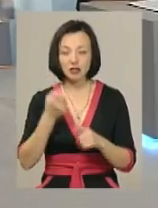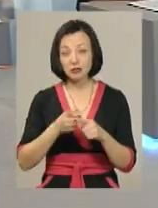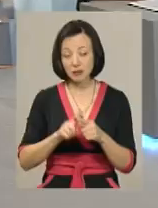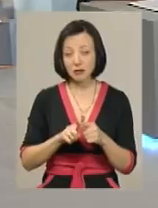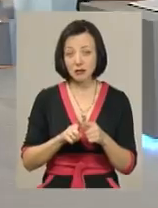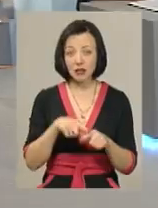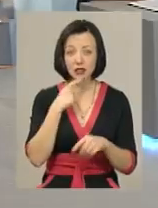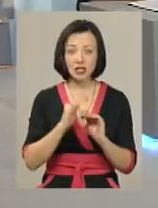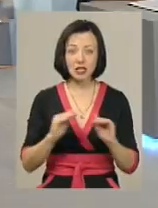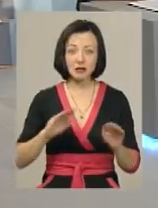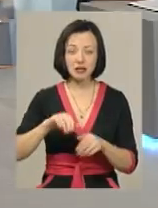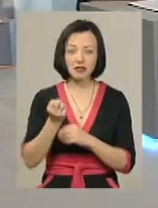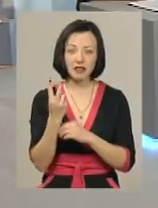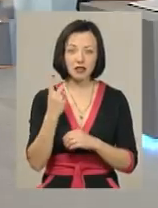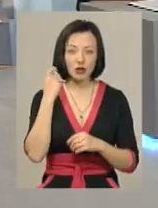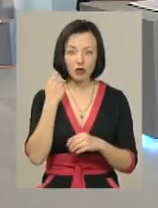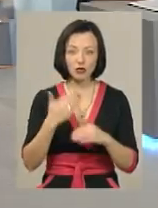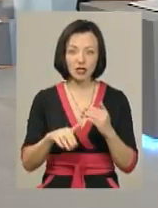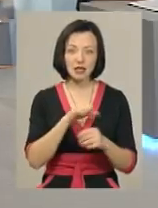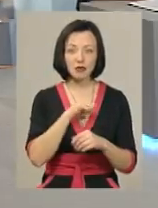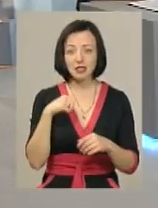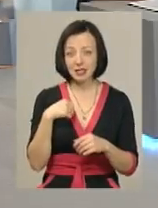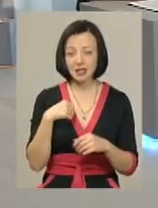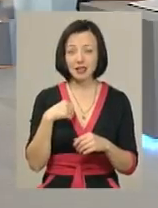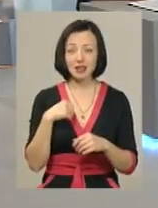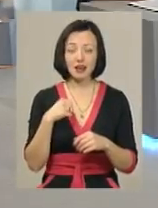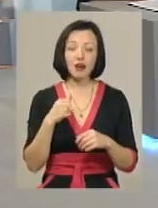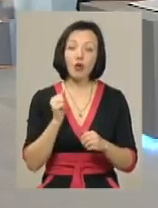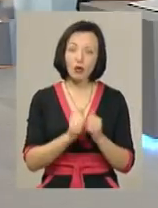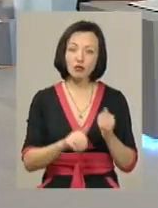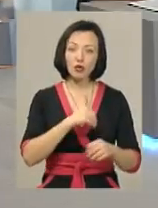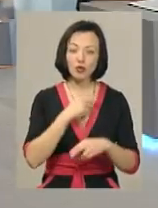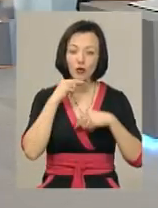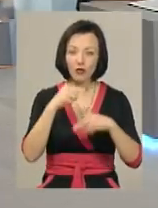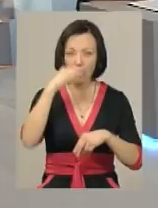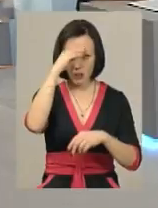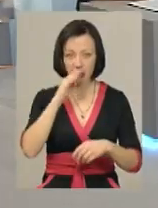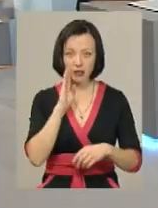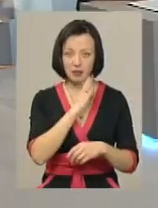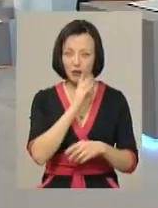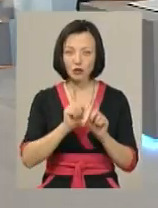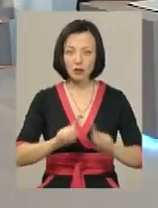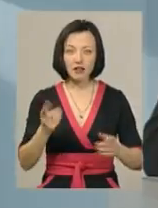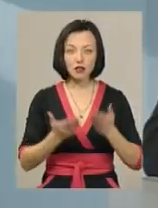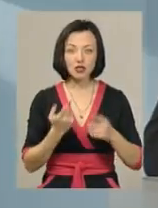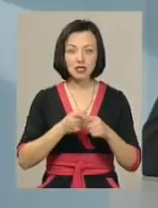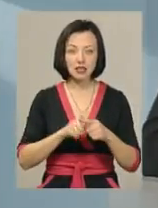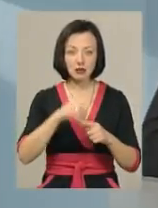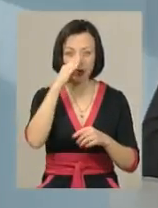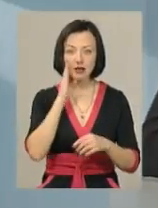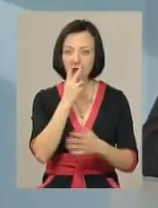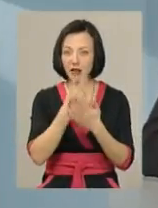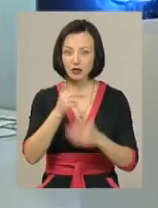іншого боку кажуть що діти там після 12 років Вони вже ніби самостійні кожному хочеться уваги батьків особливо якщо цих батьків вони